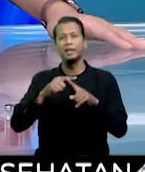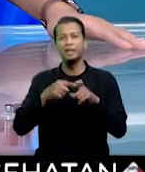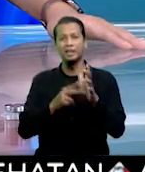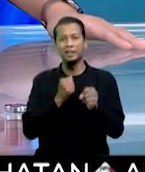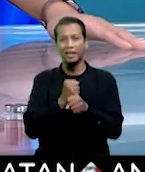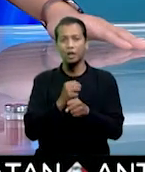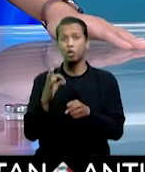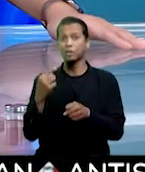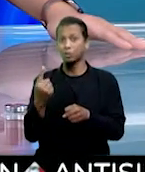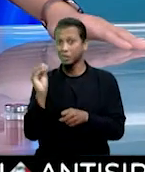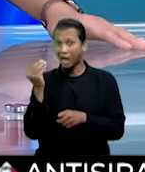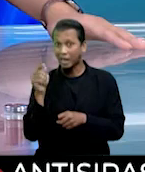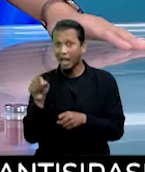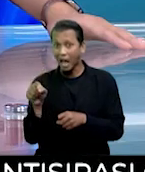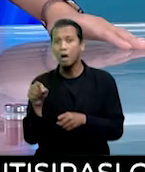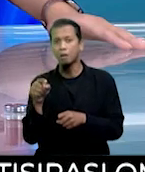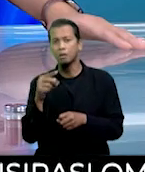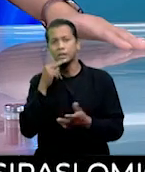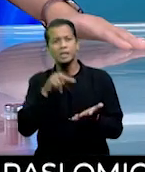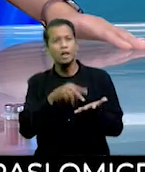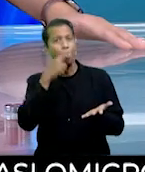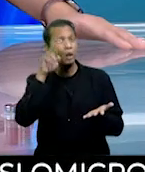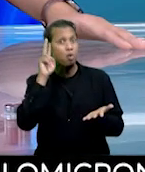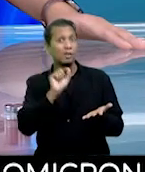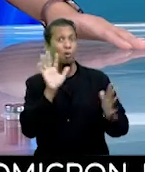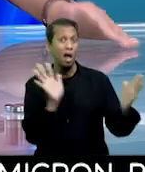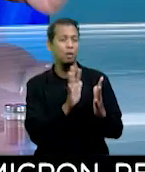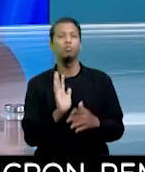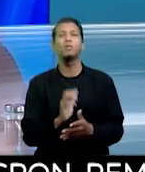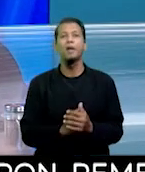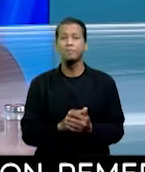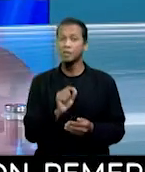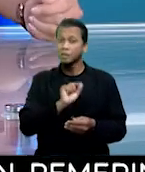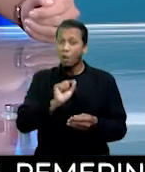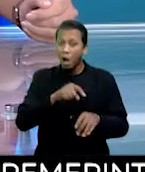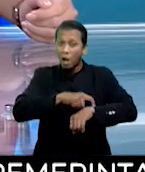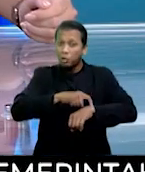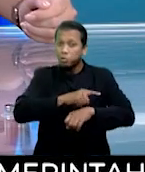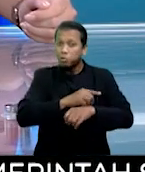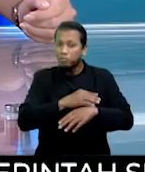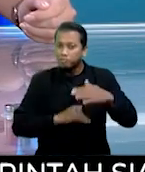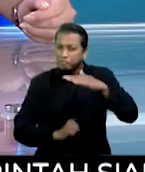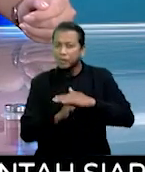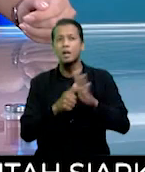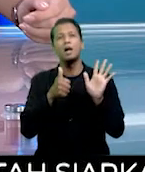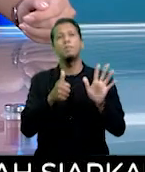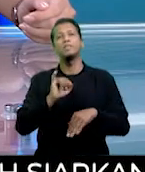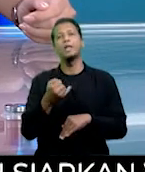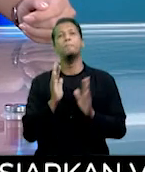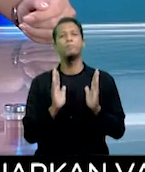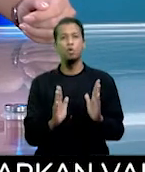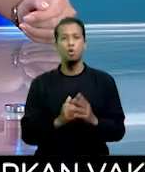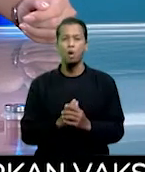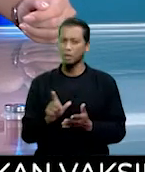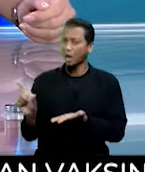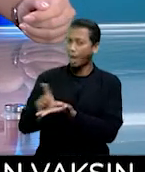izin dari orang tua untuk belajar di sekolah. Durasi jam belajar siswa diberlakukan maksimal adalah 6 jam. Dan berikut laporan reporter